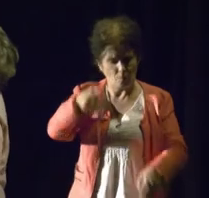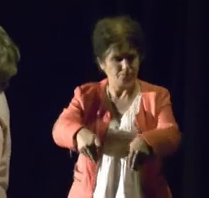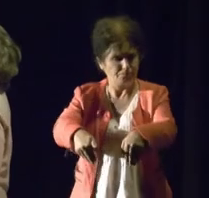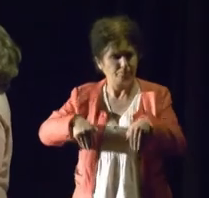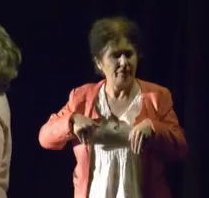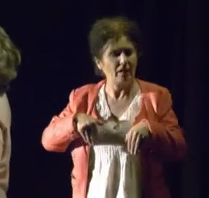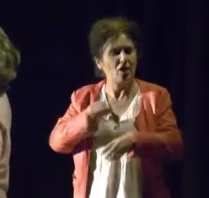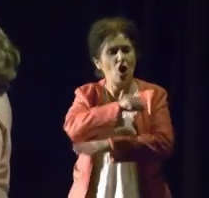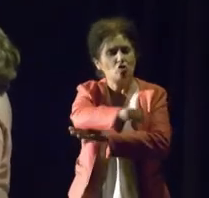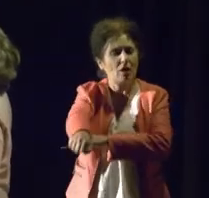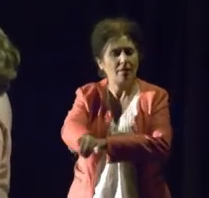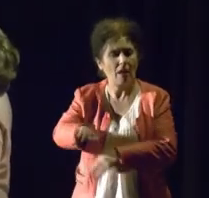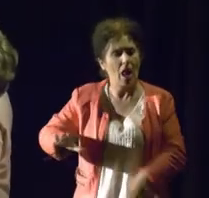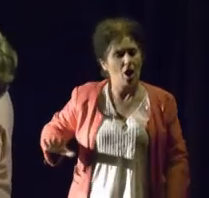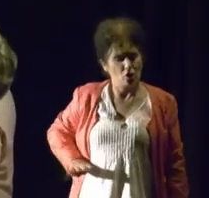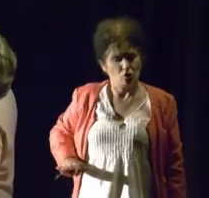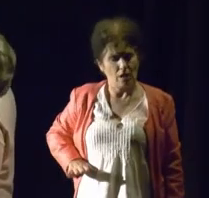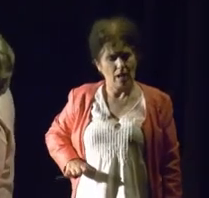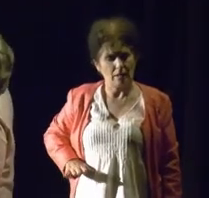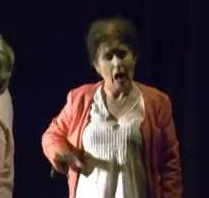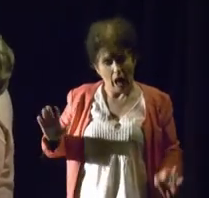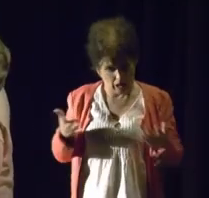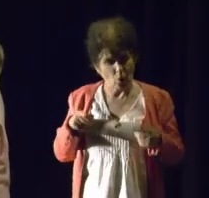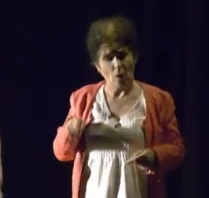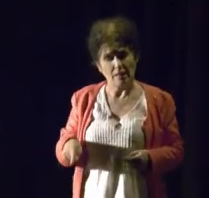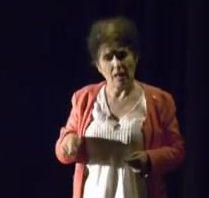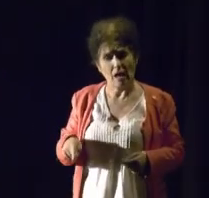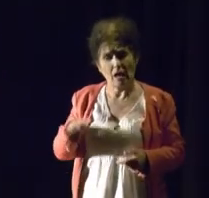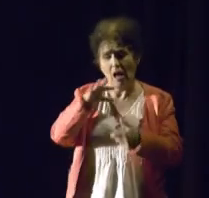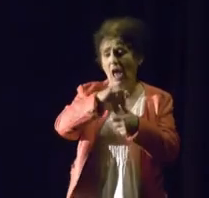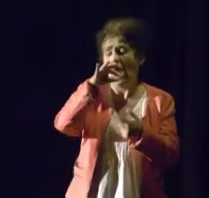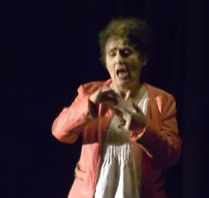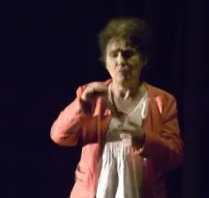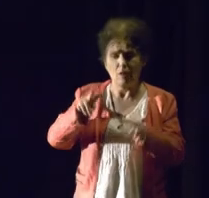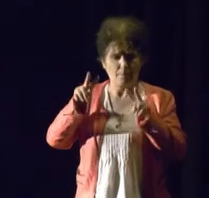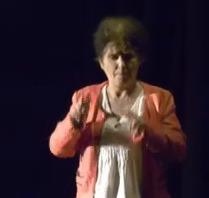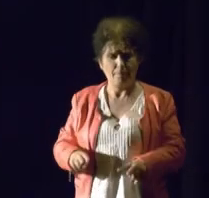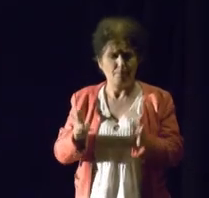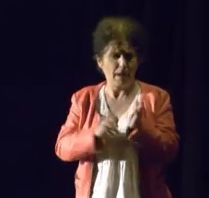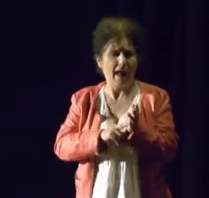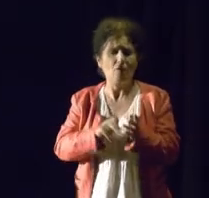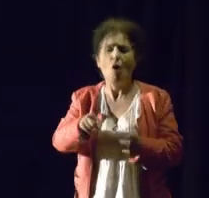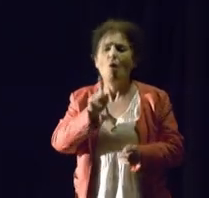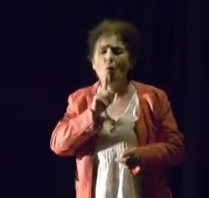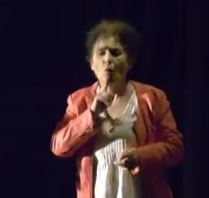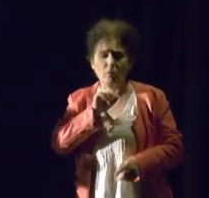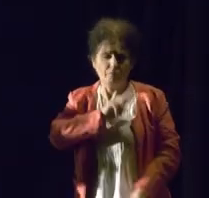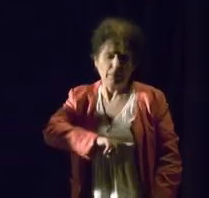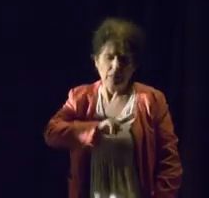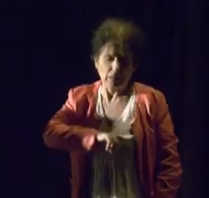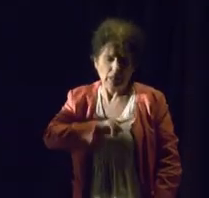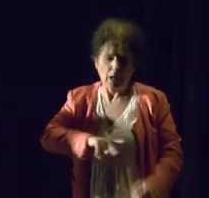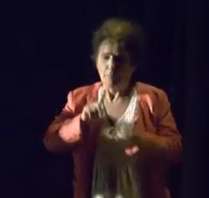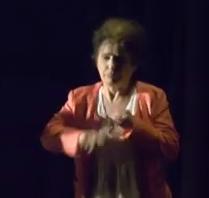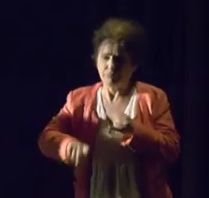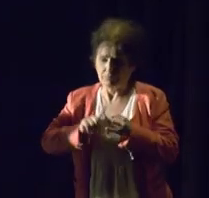жртва на жената. Ако е така, изборот е право на оној кој што ги трпи